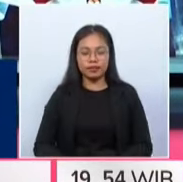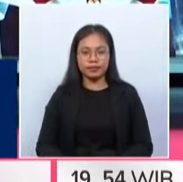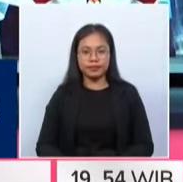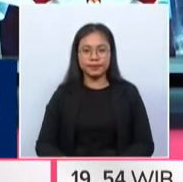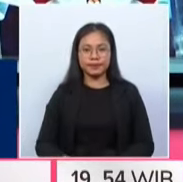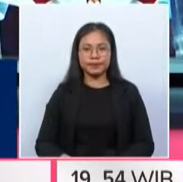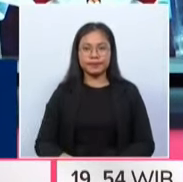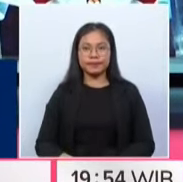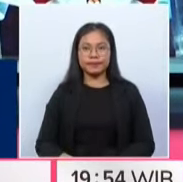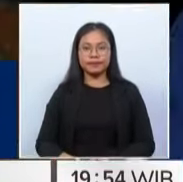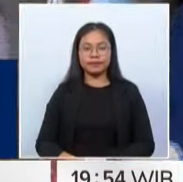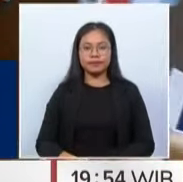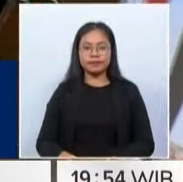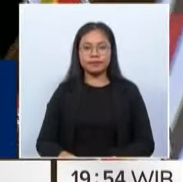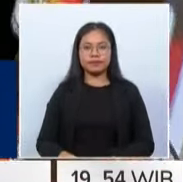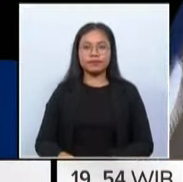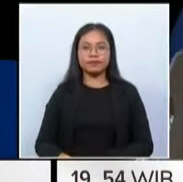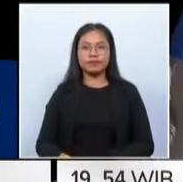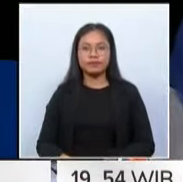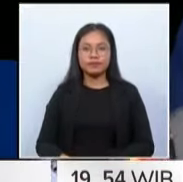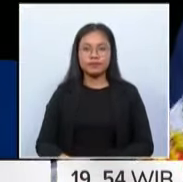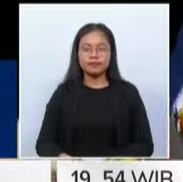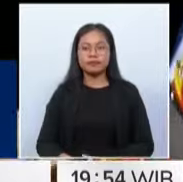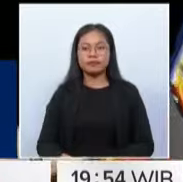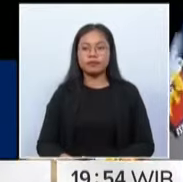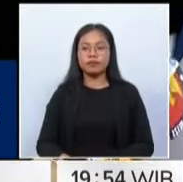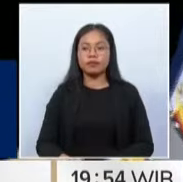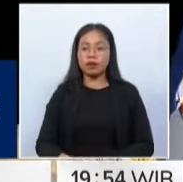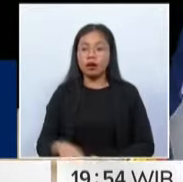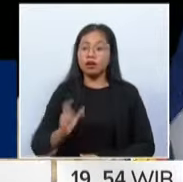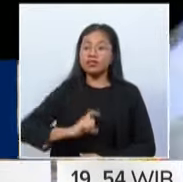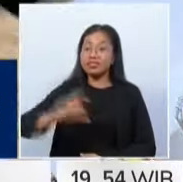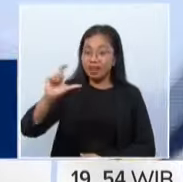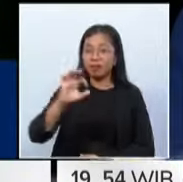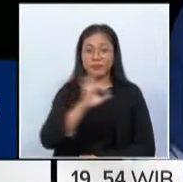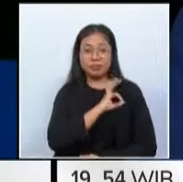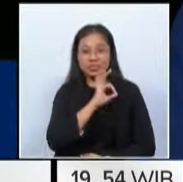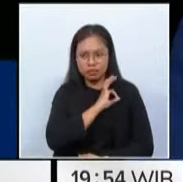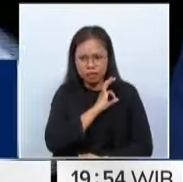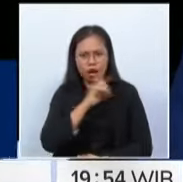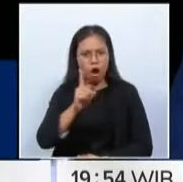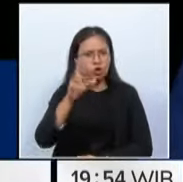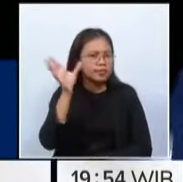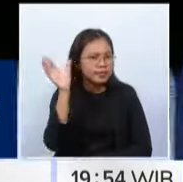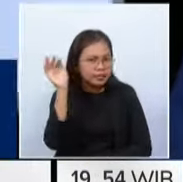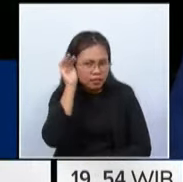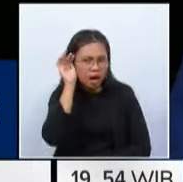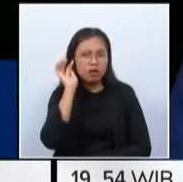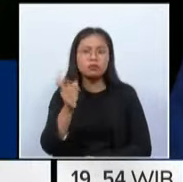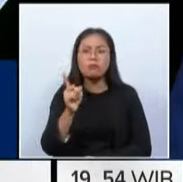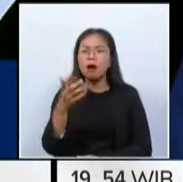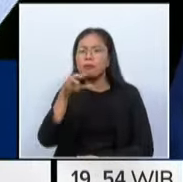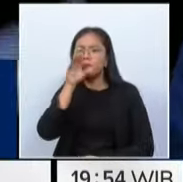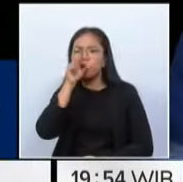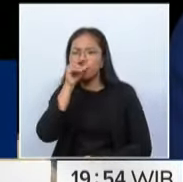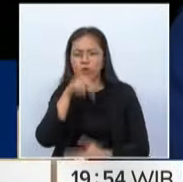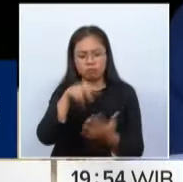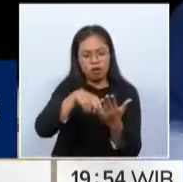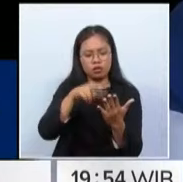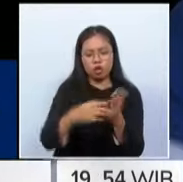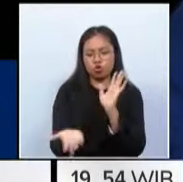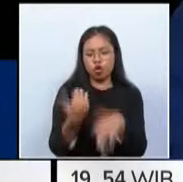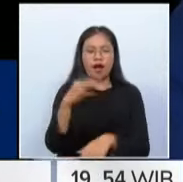undian kami Ingatkan Kembali para calon presiden untuk mendengarkan dengan seksama karena pertanyaan tidak akan kami